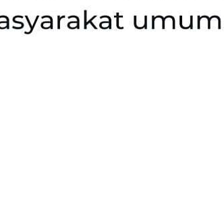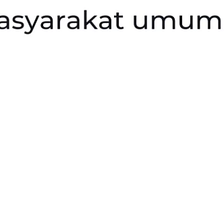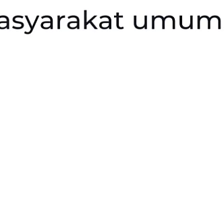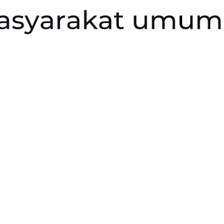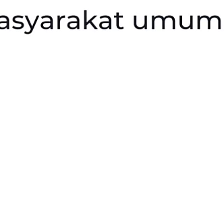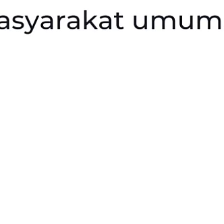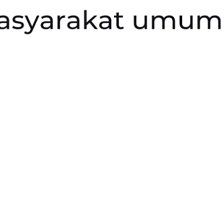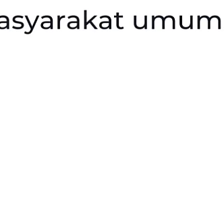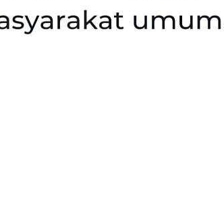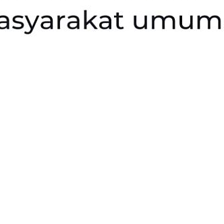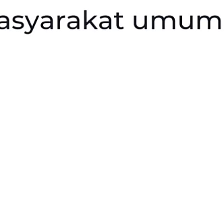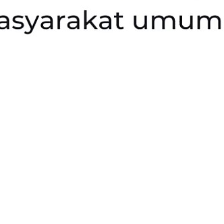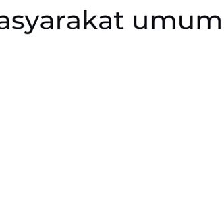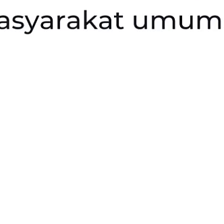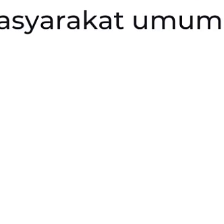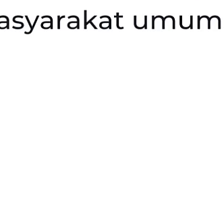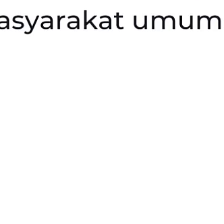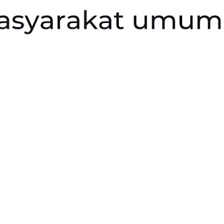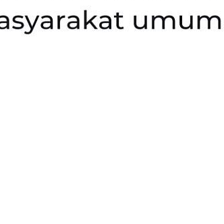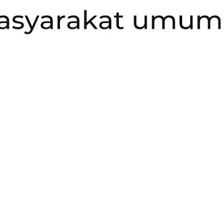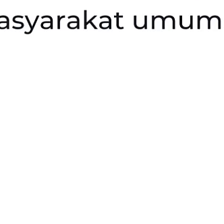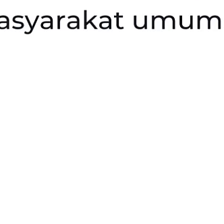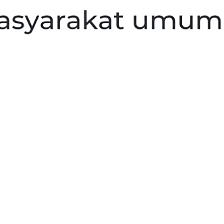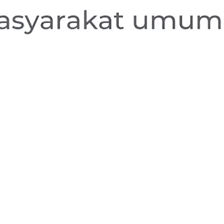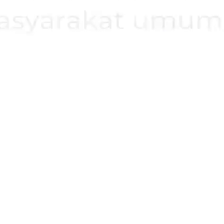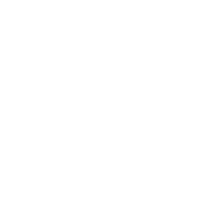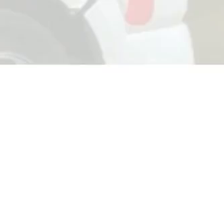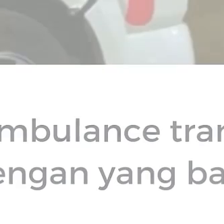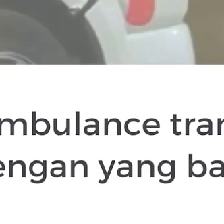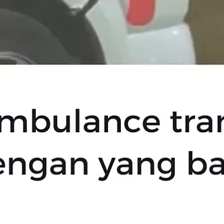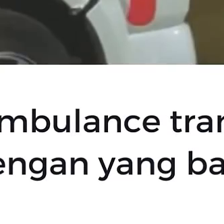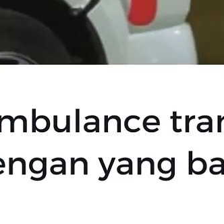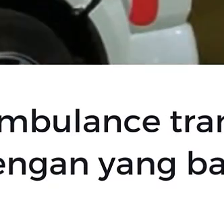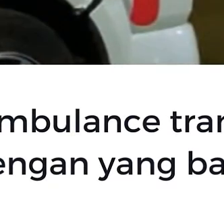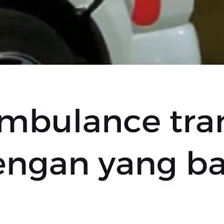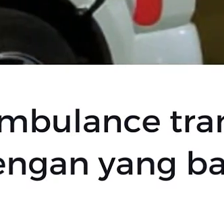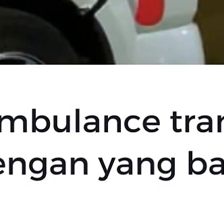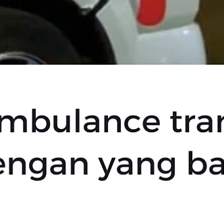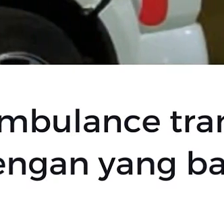Hides the silent cry.